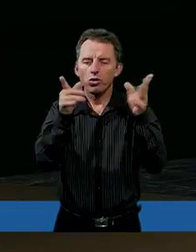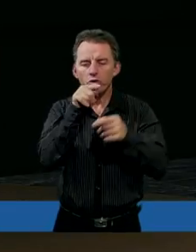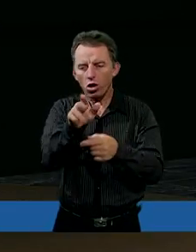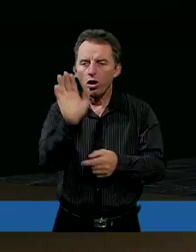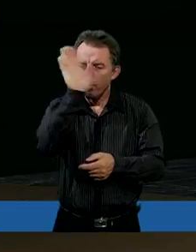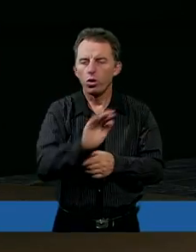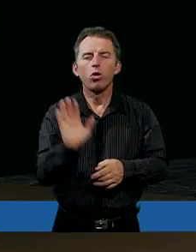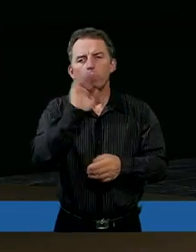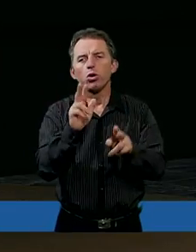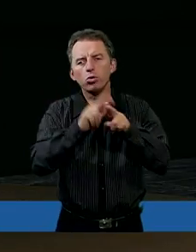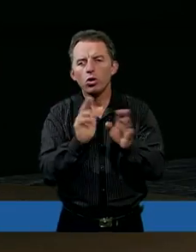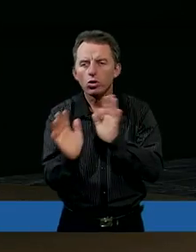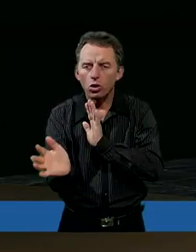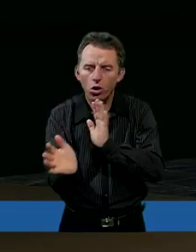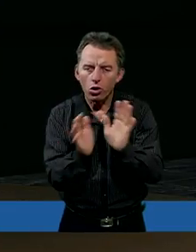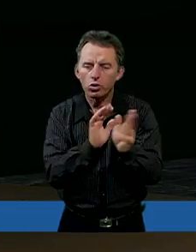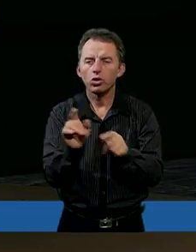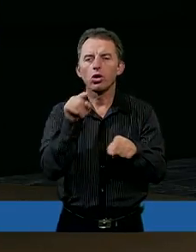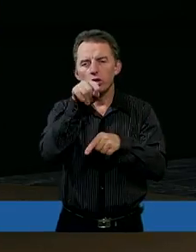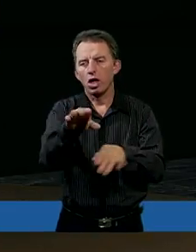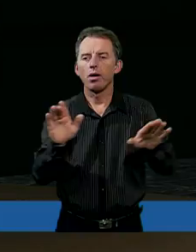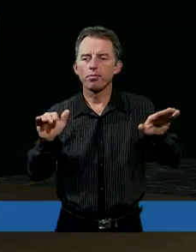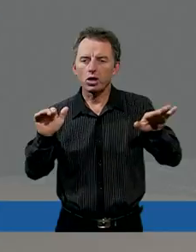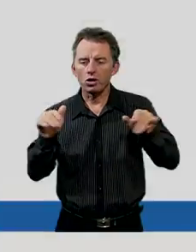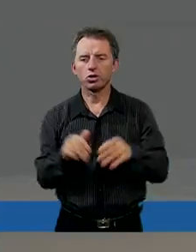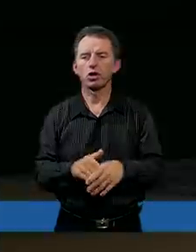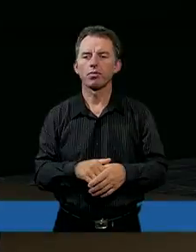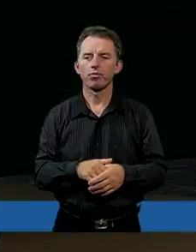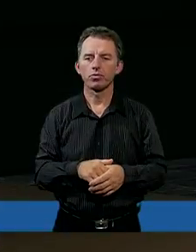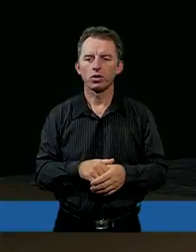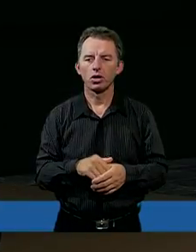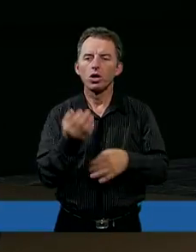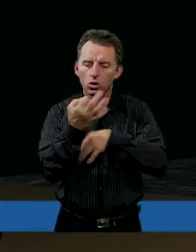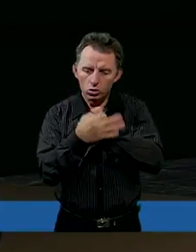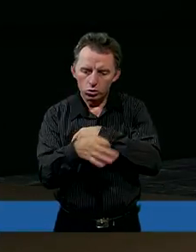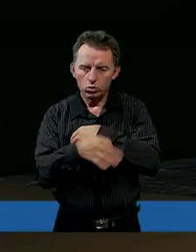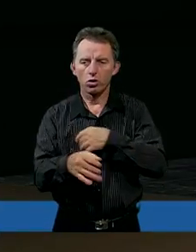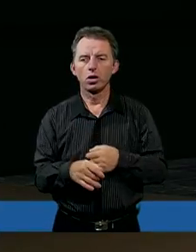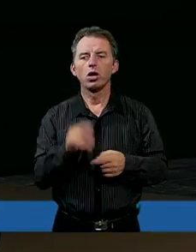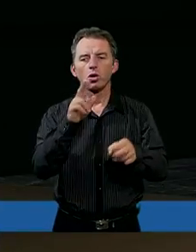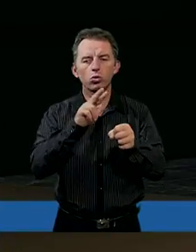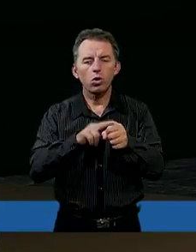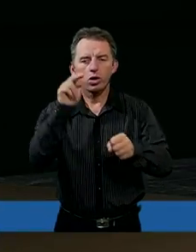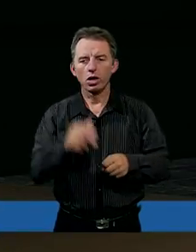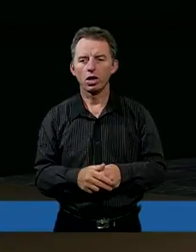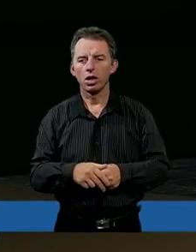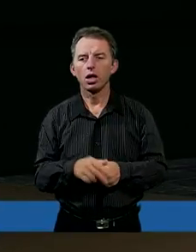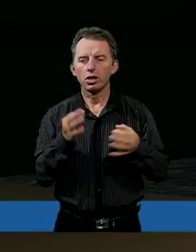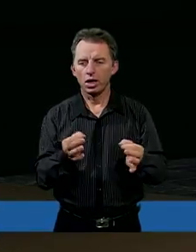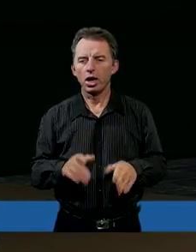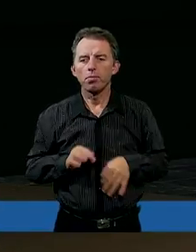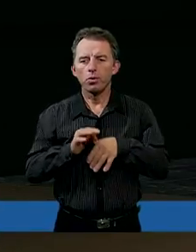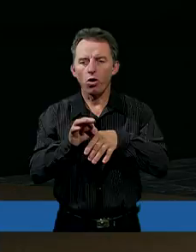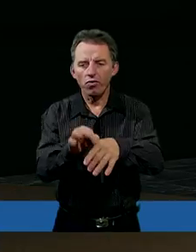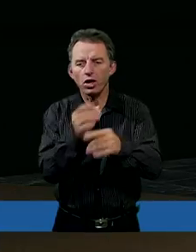Bóg. Bóg, który troszczy się również o te ptaszki. Studium, które teraz prowadzimy